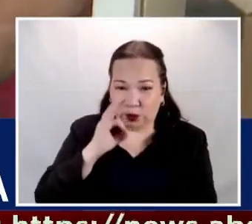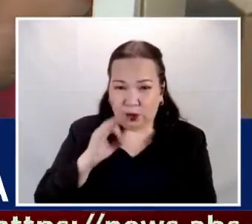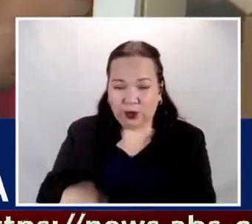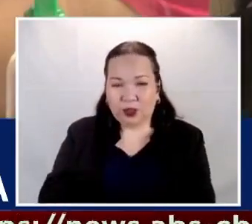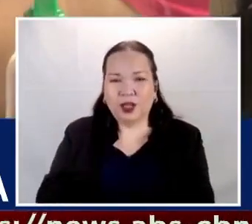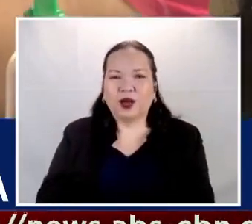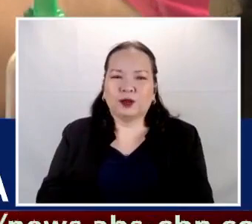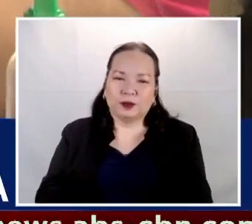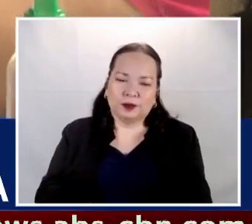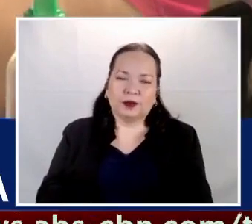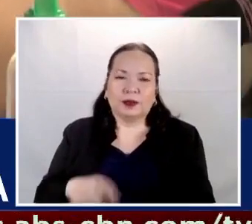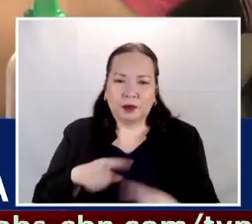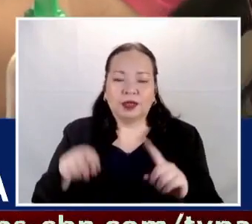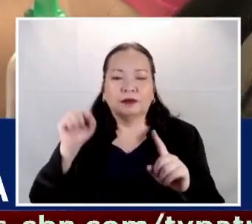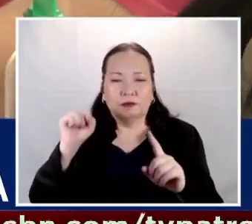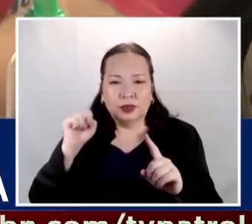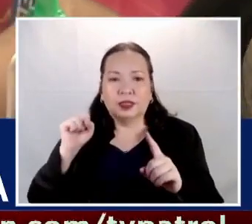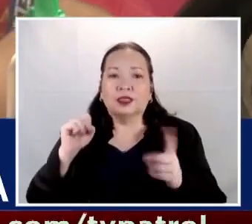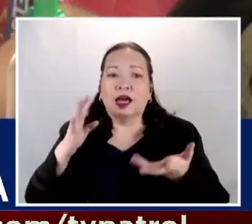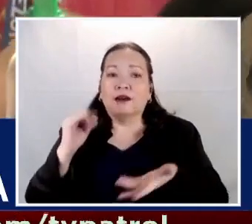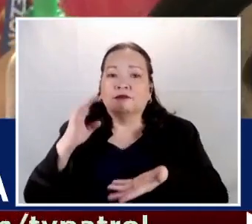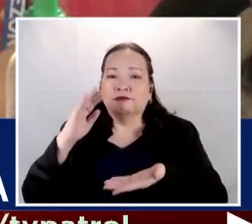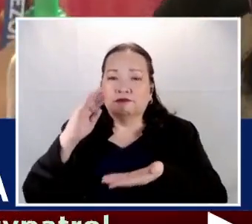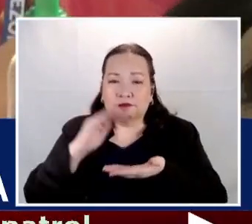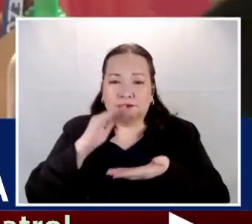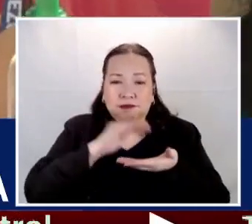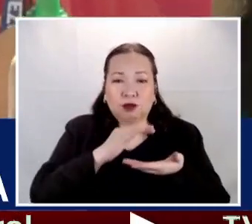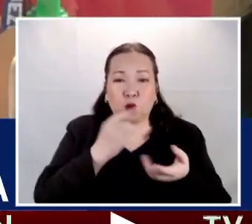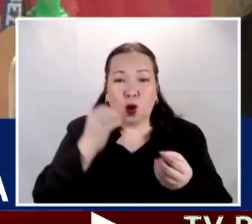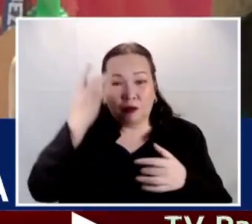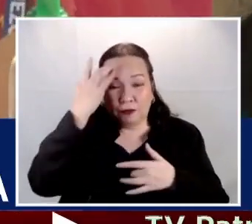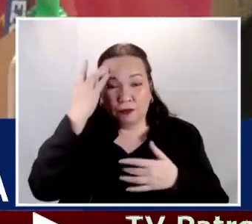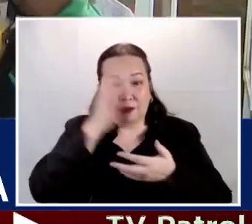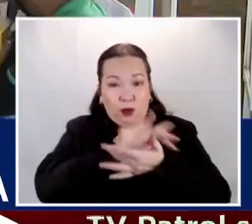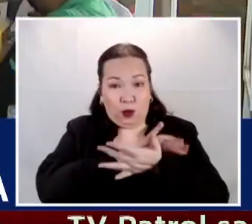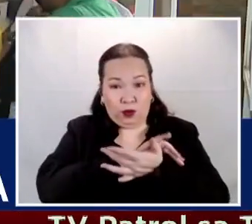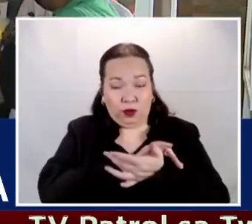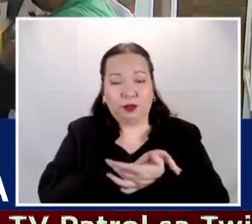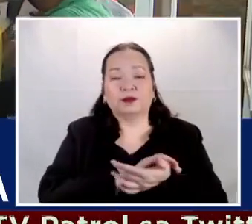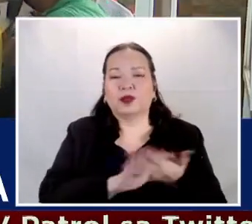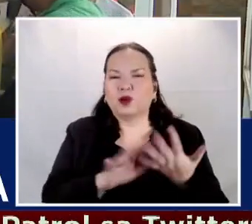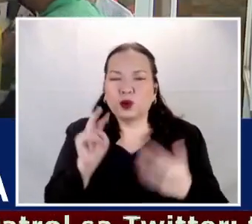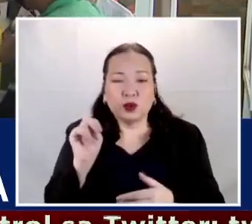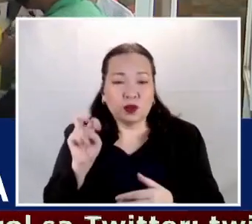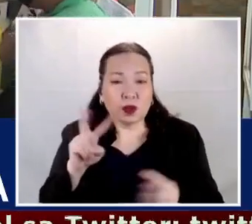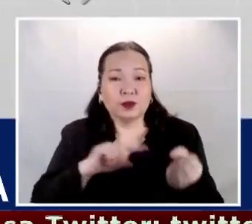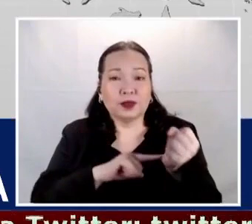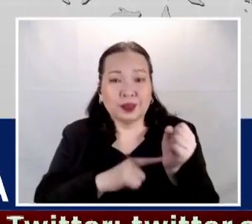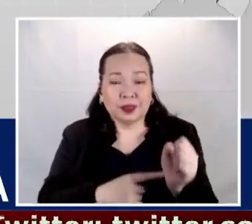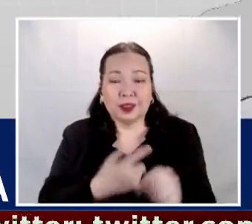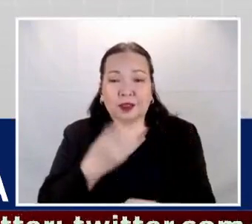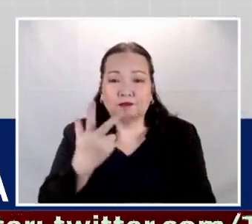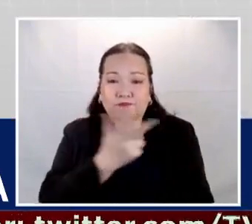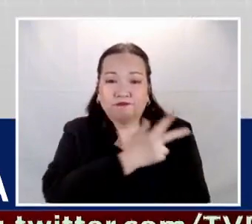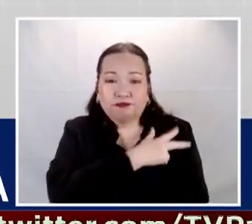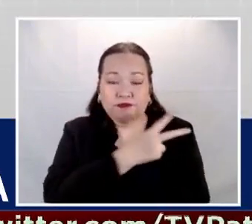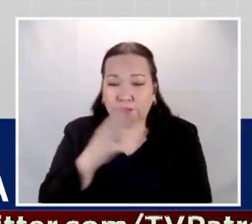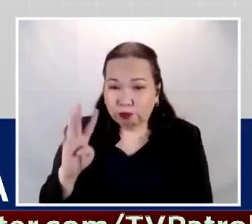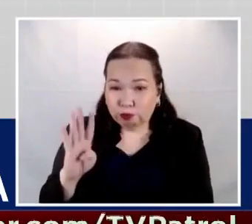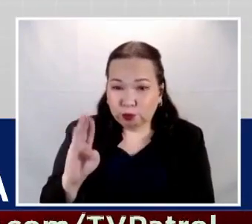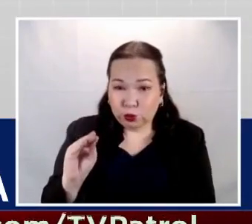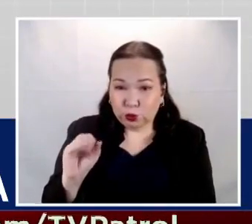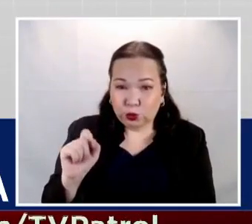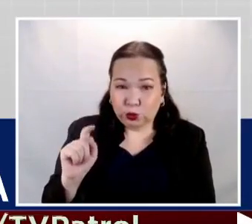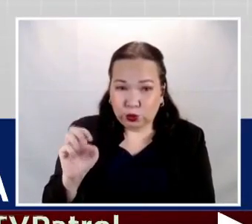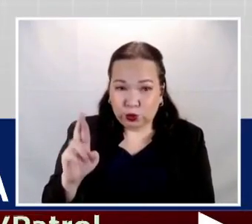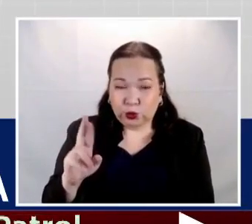napababa ng bansa ang bilang ng nagkakasakit. Nobyembre sinimulan ang pamamahagi ng booster shots. Ito rin ang buwan na